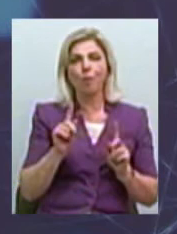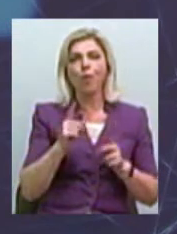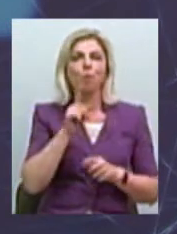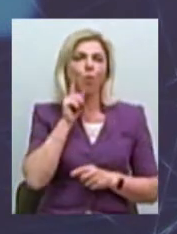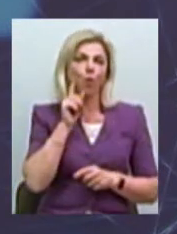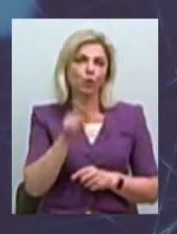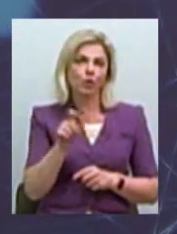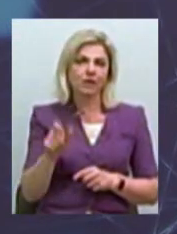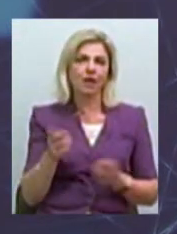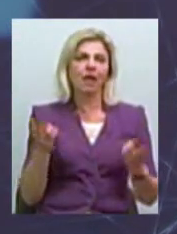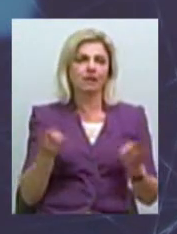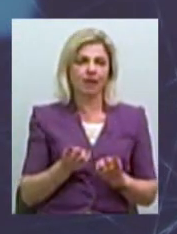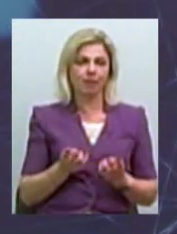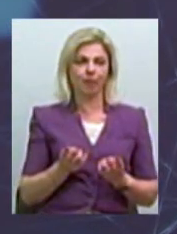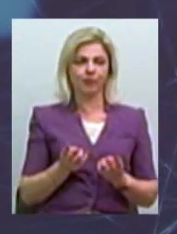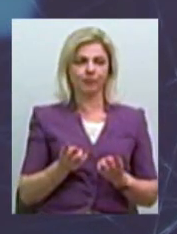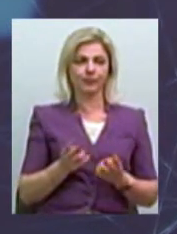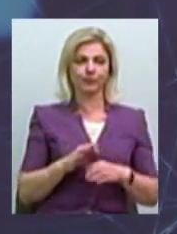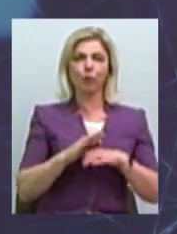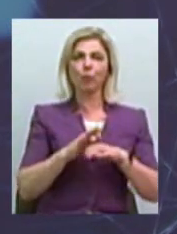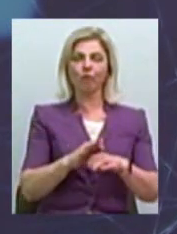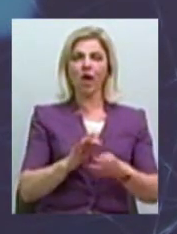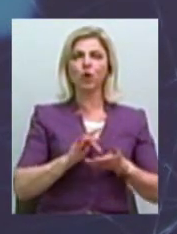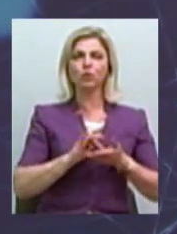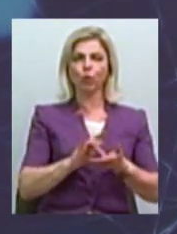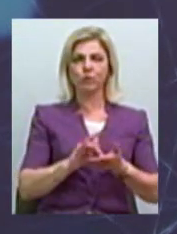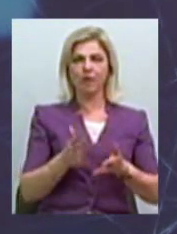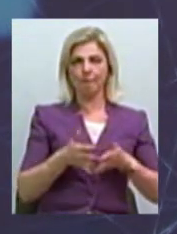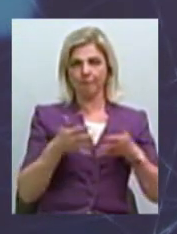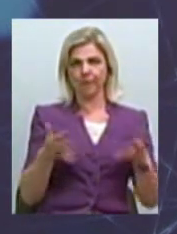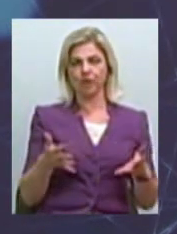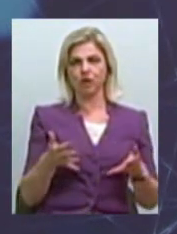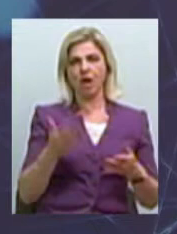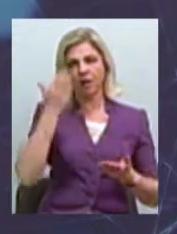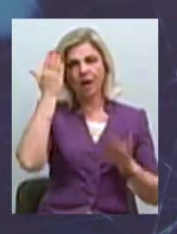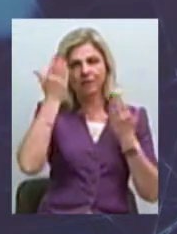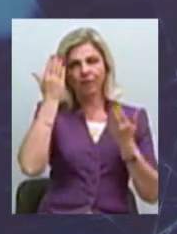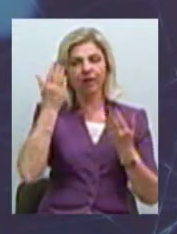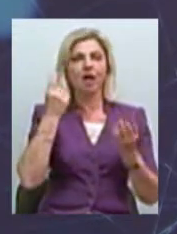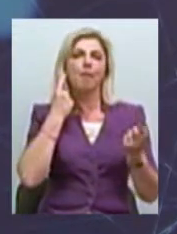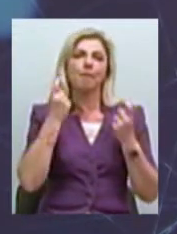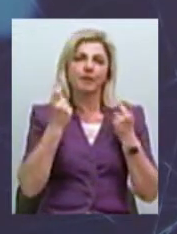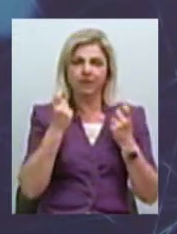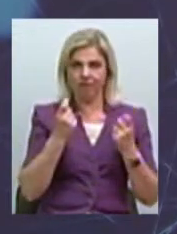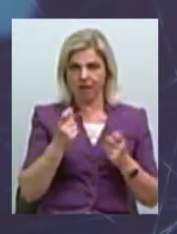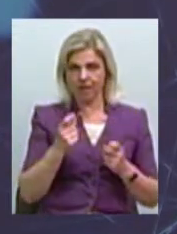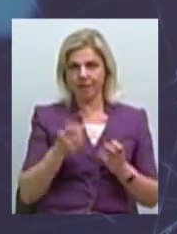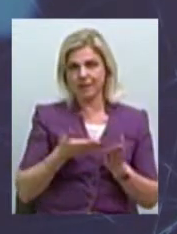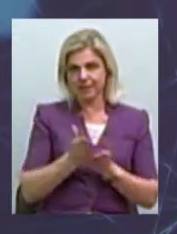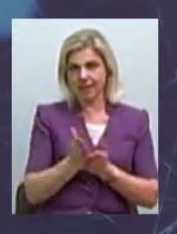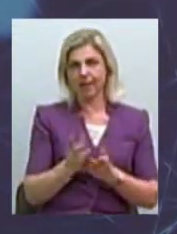потрібно, мені здається, проводити екскурсії в більш такому розважально-пізнавальному стилі, тобто там якісь